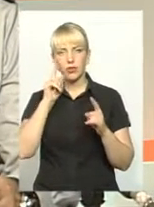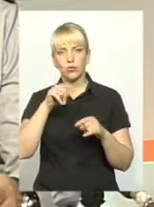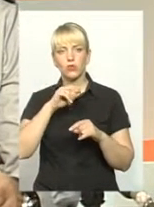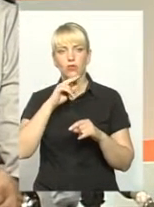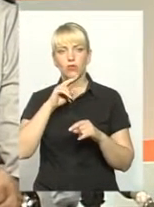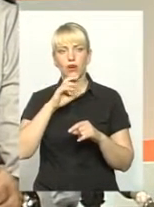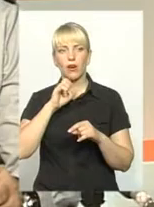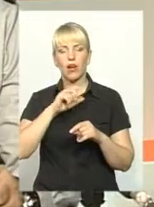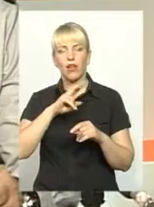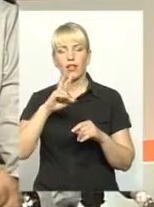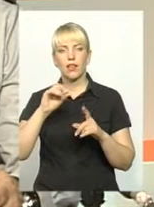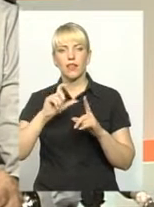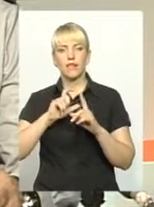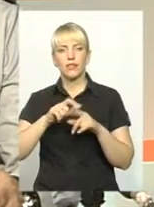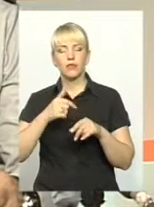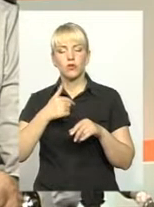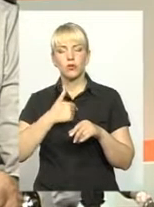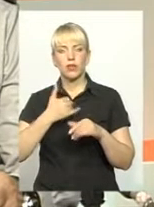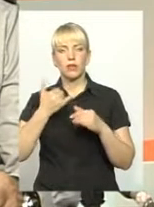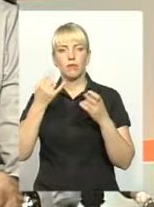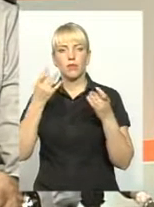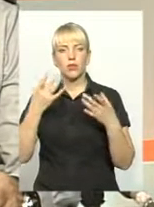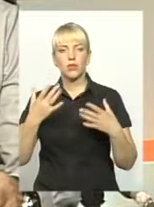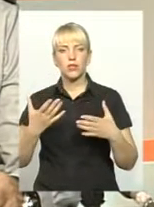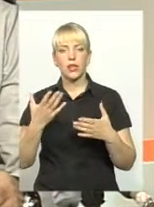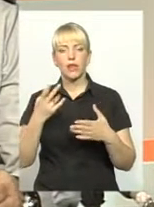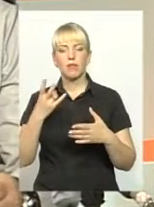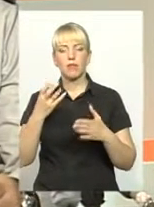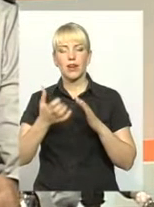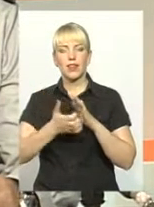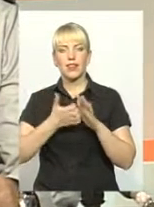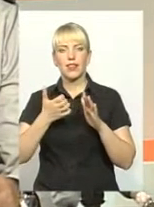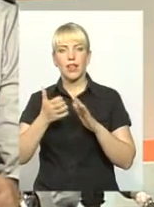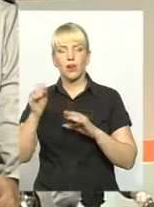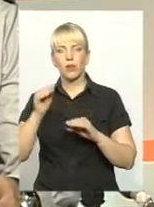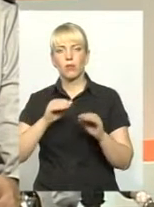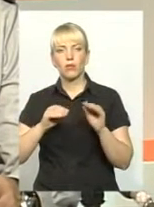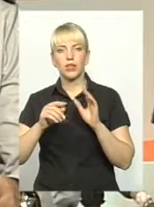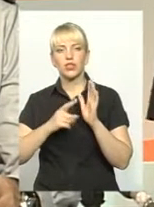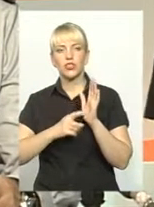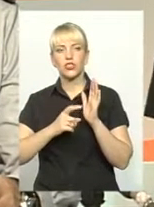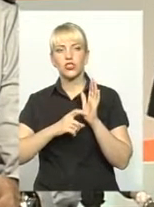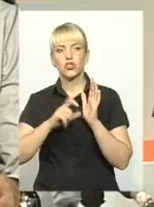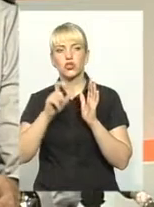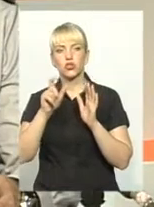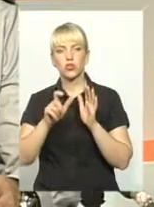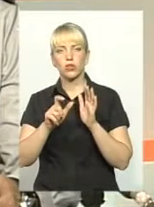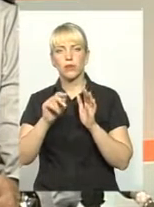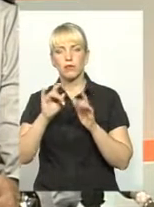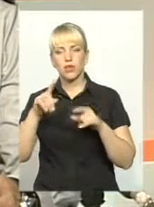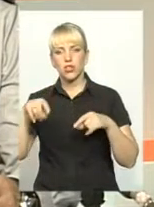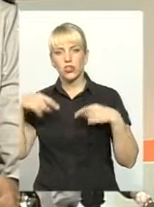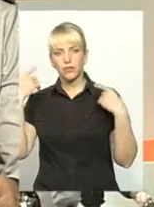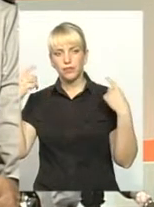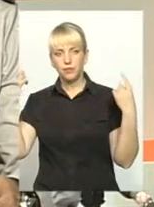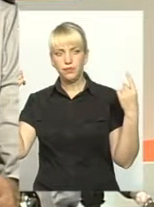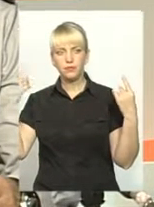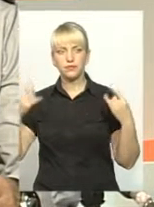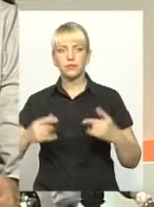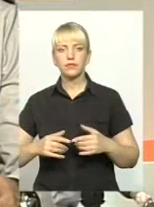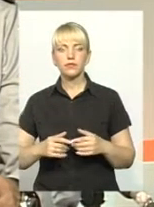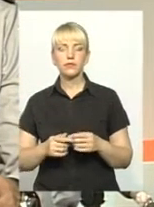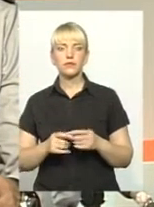але відповідь в мене дуже простенька, що при некомплекті 600 чоловік, при такому шалемному рості